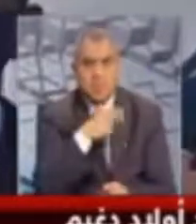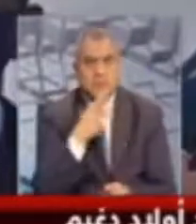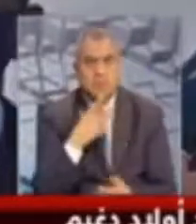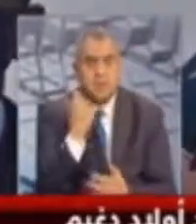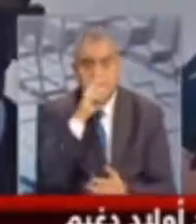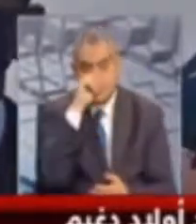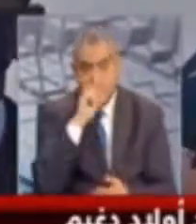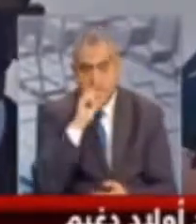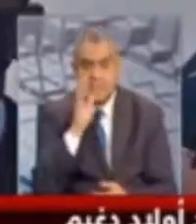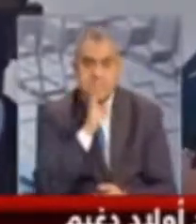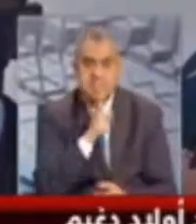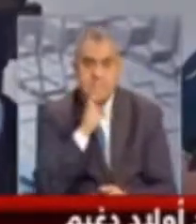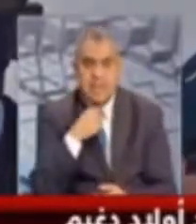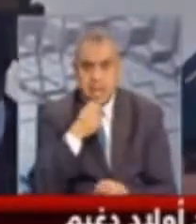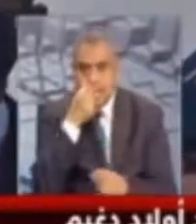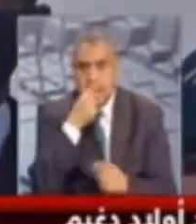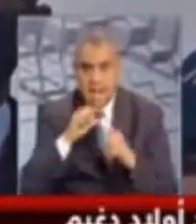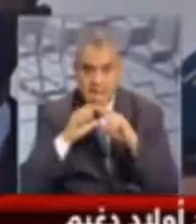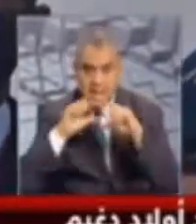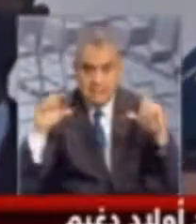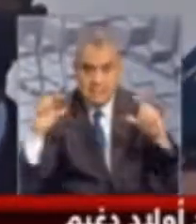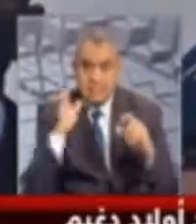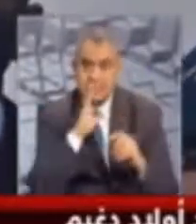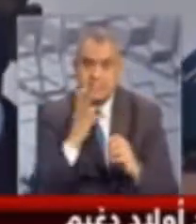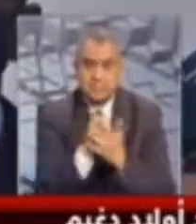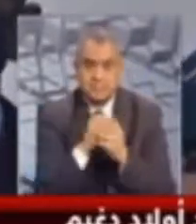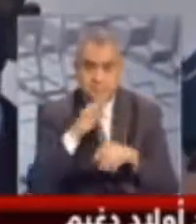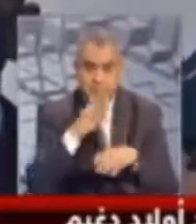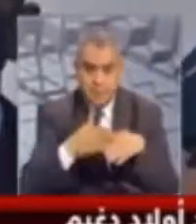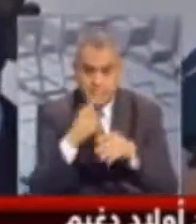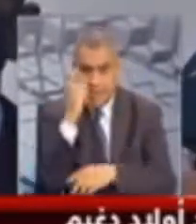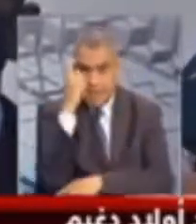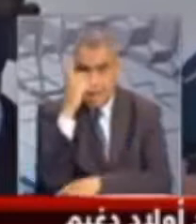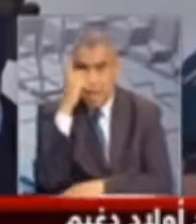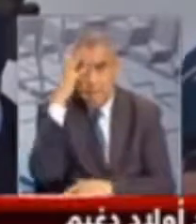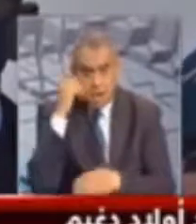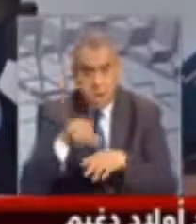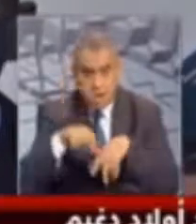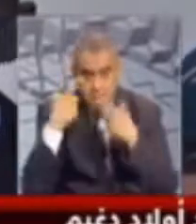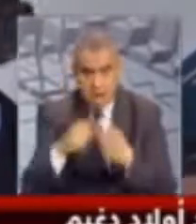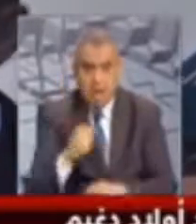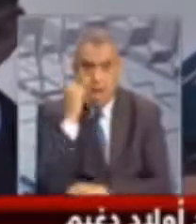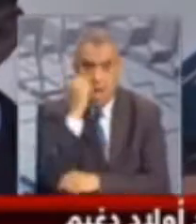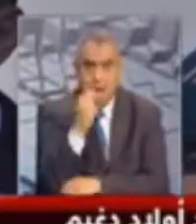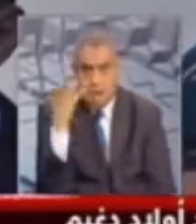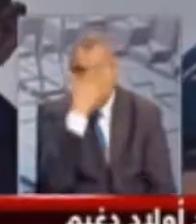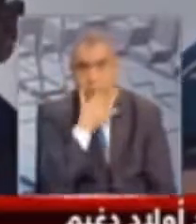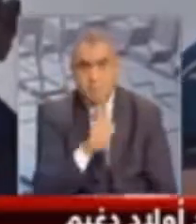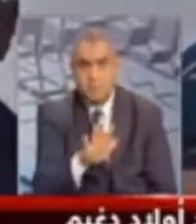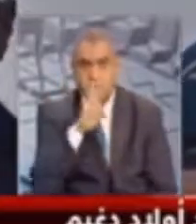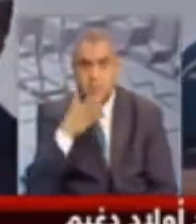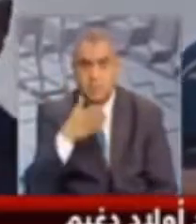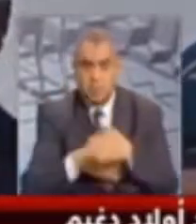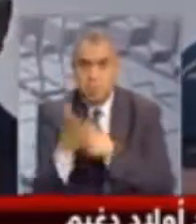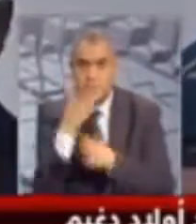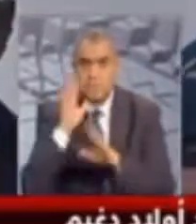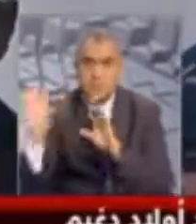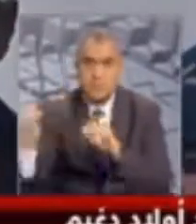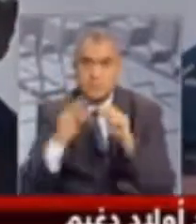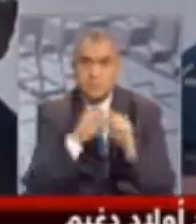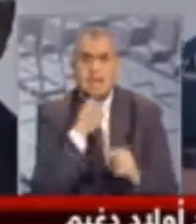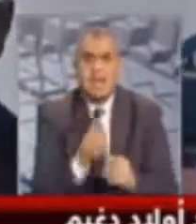ونبشرهم بحديث النبي صلى الله عليه وسلم حينما قال: من بنى مسجدا لله في الأرض يبتغي به وجهه بنى الله له مثله في